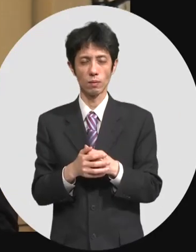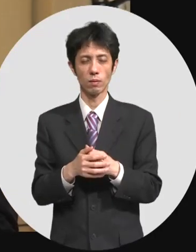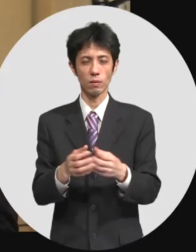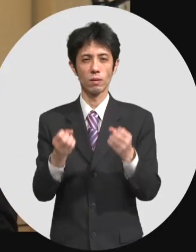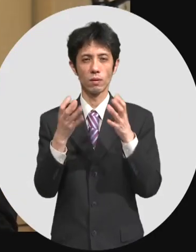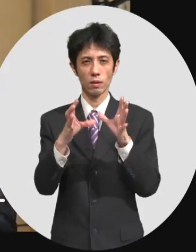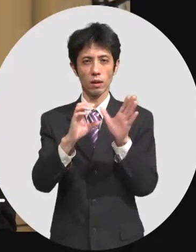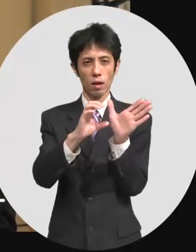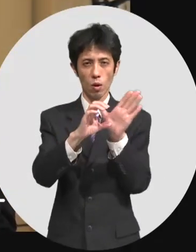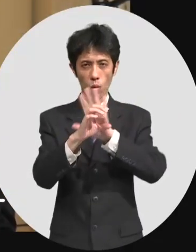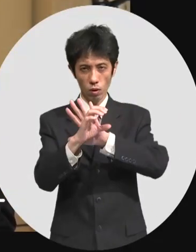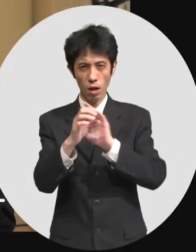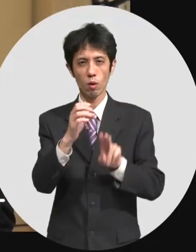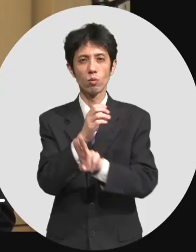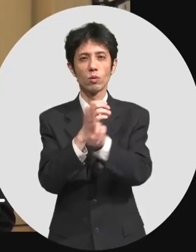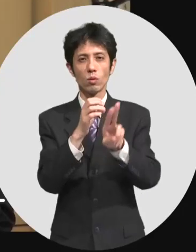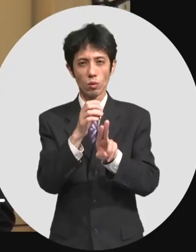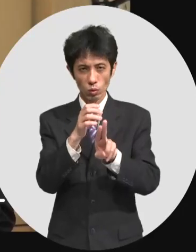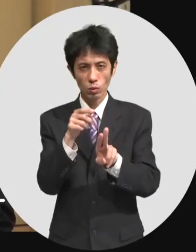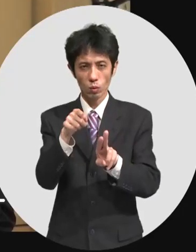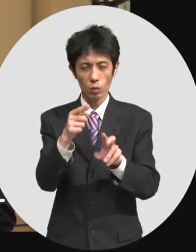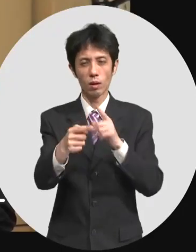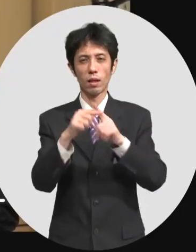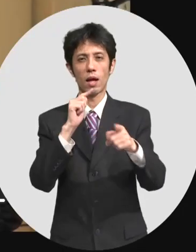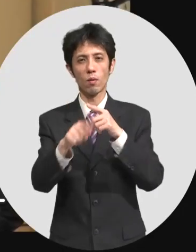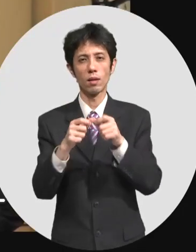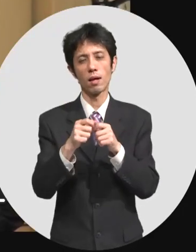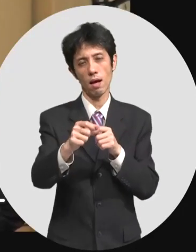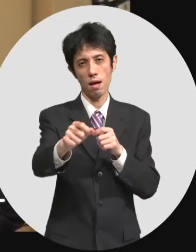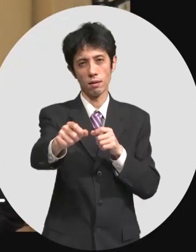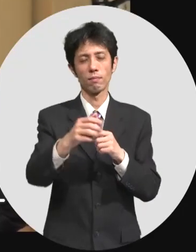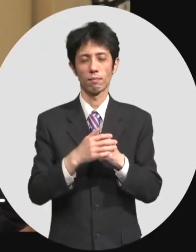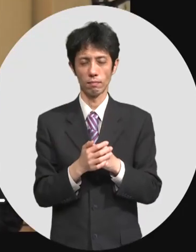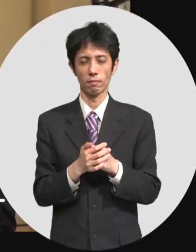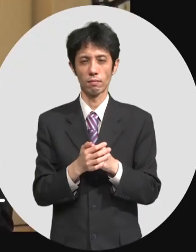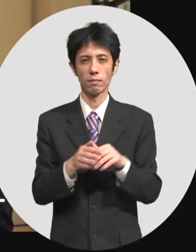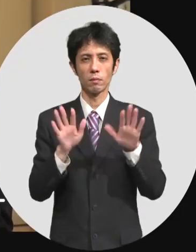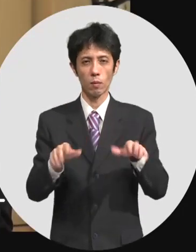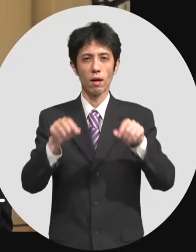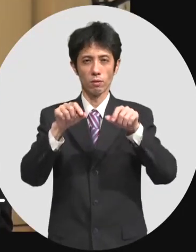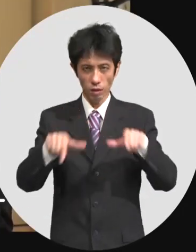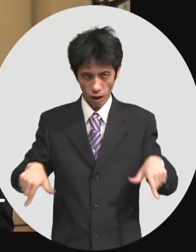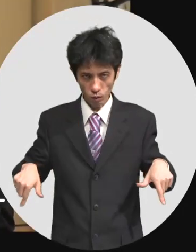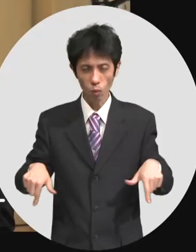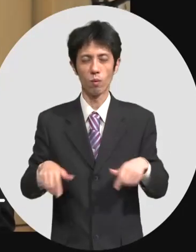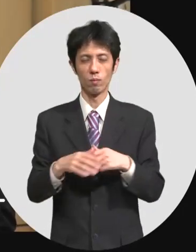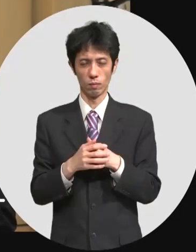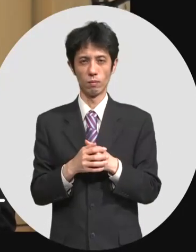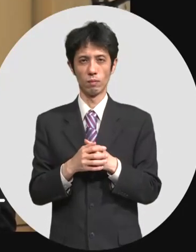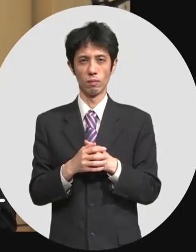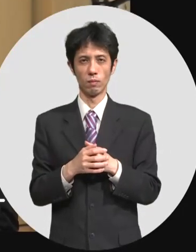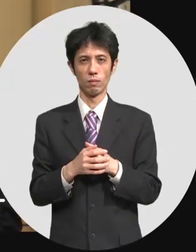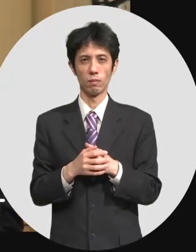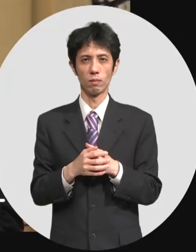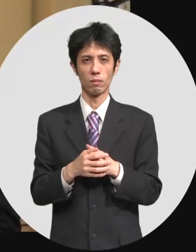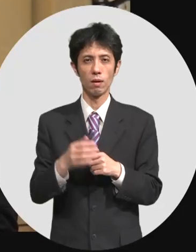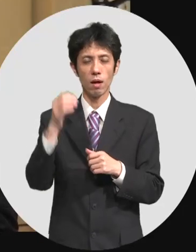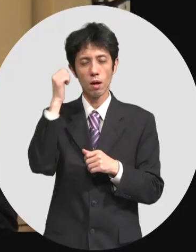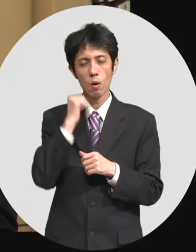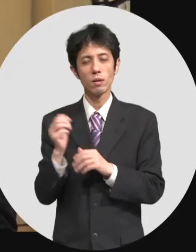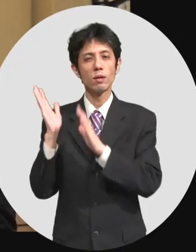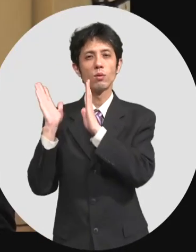して収束ではない、新型コロナウイルスとの戦いというのは非常に長丁場の戦いで、まさにこれがスタートライン